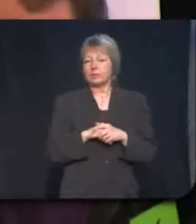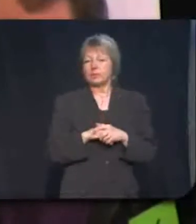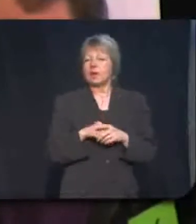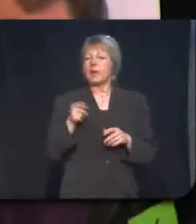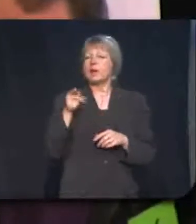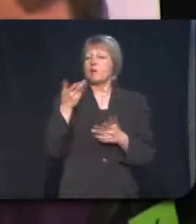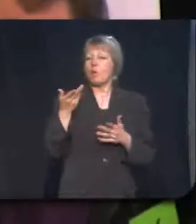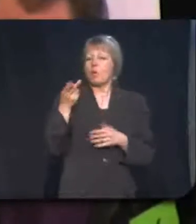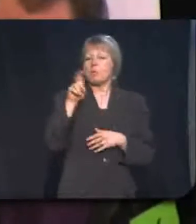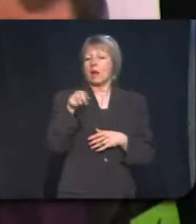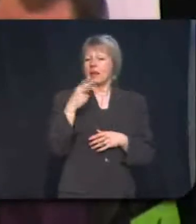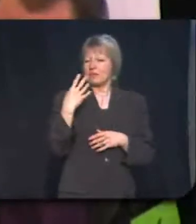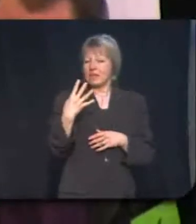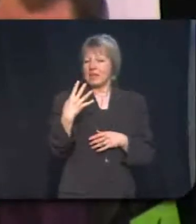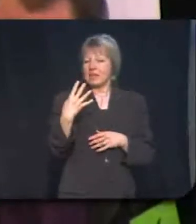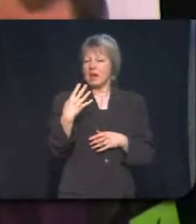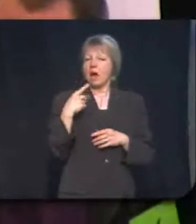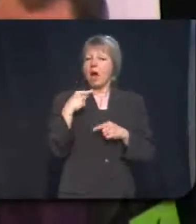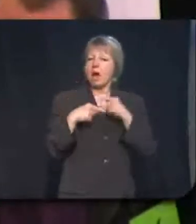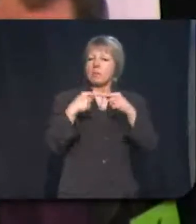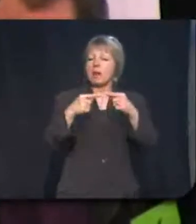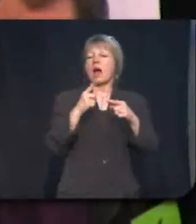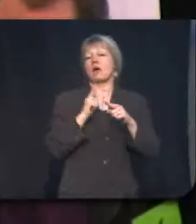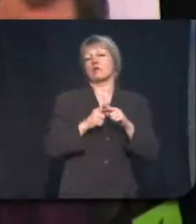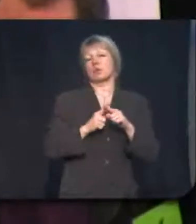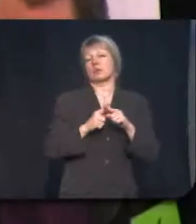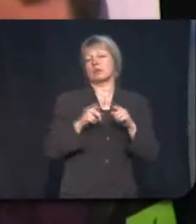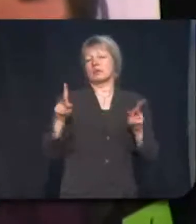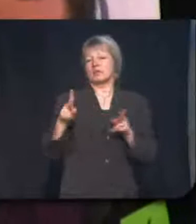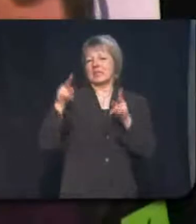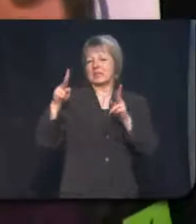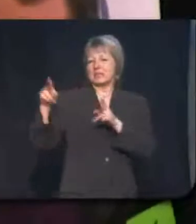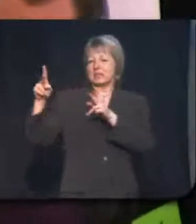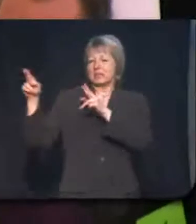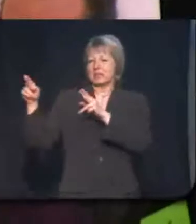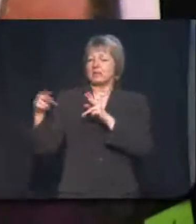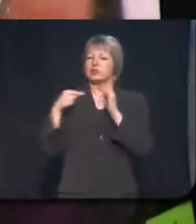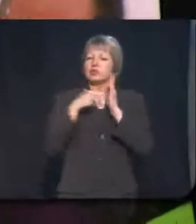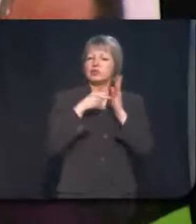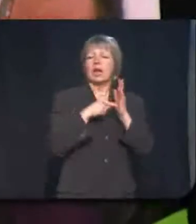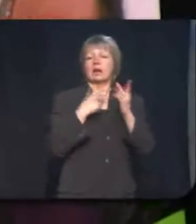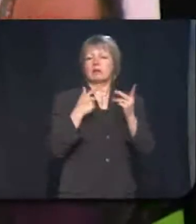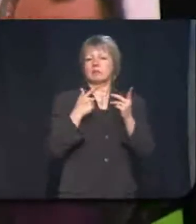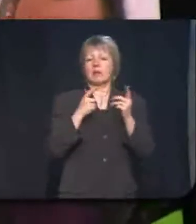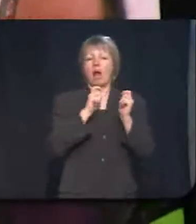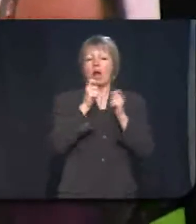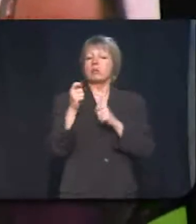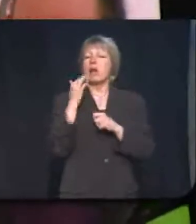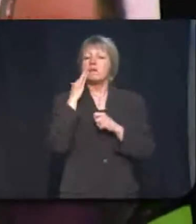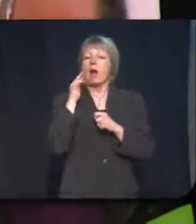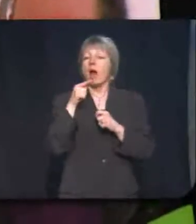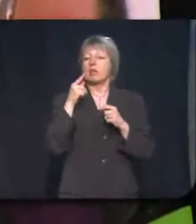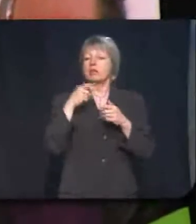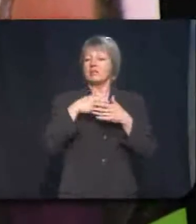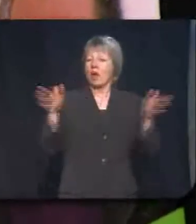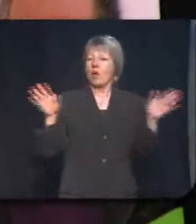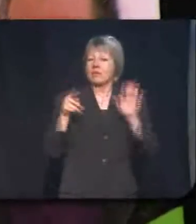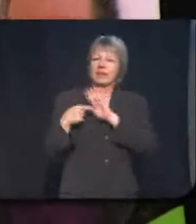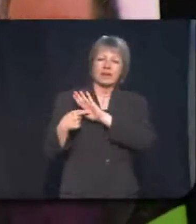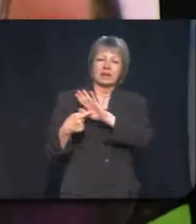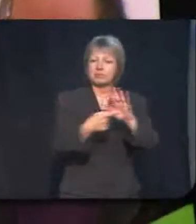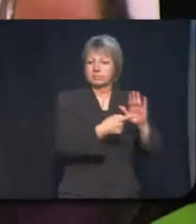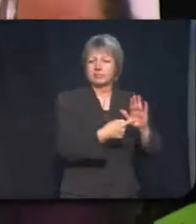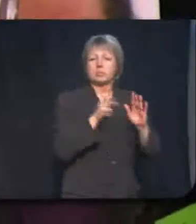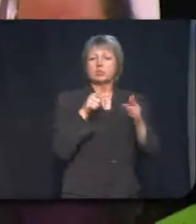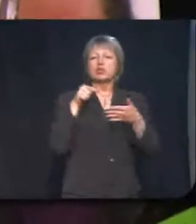der paragraph 4 Ablauf und Fristen wann die Anträge veröffentlicht werden also spätestens vier Wochen vor